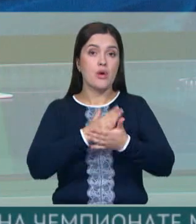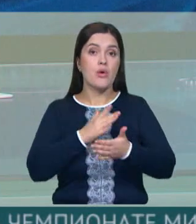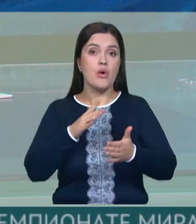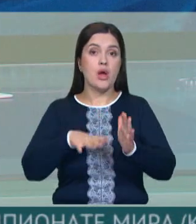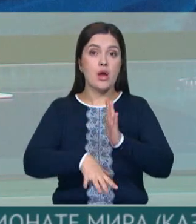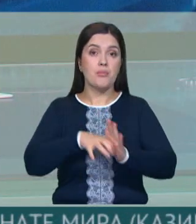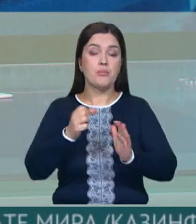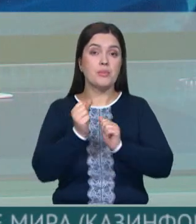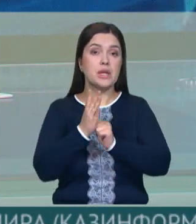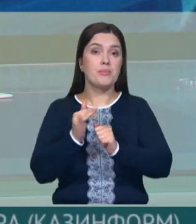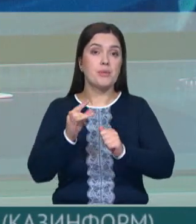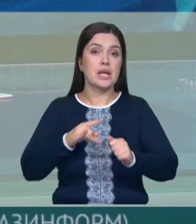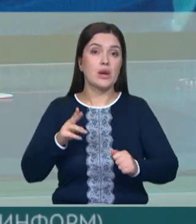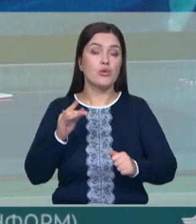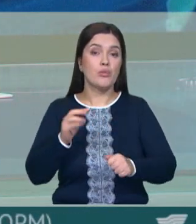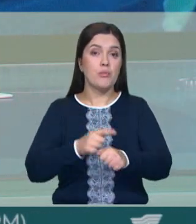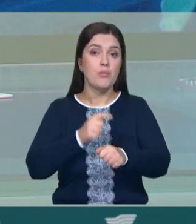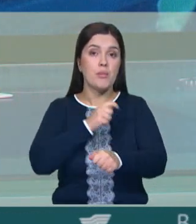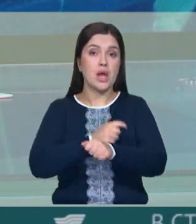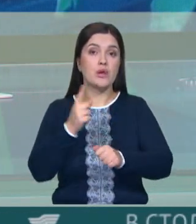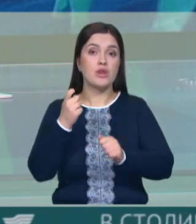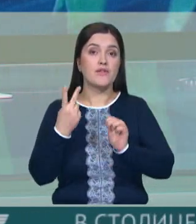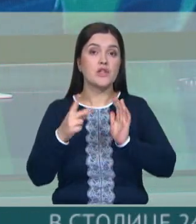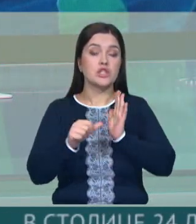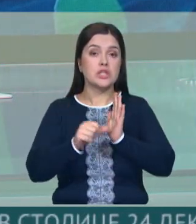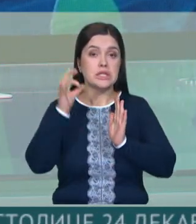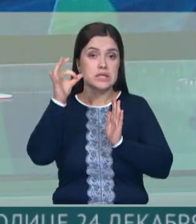добычи, 15 миллиардов кубических метров, или больше